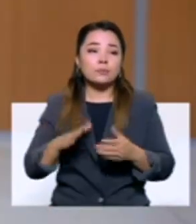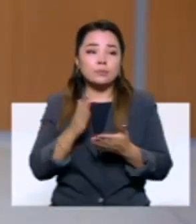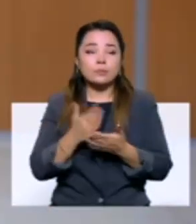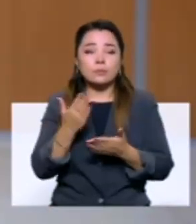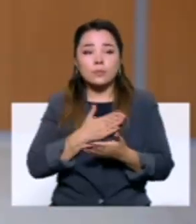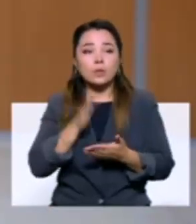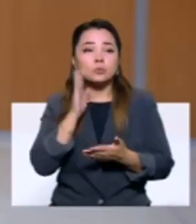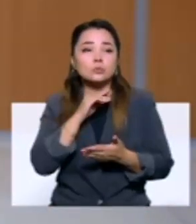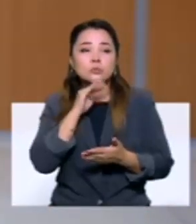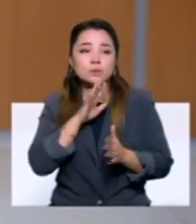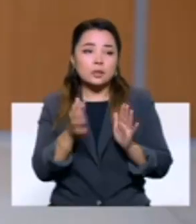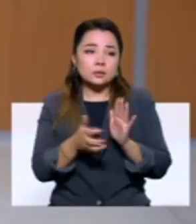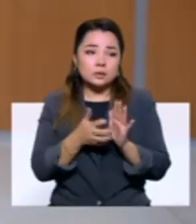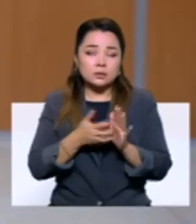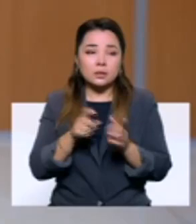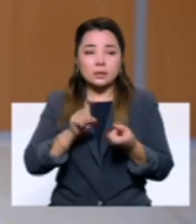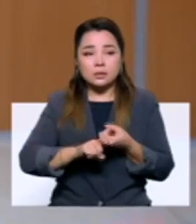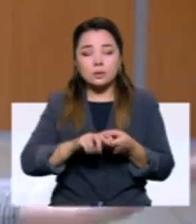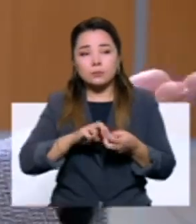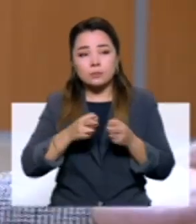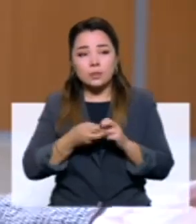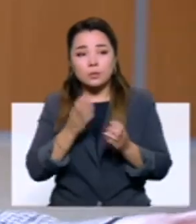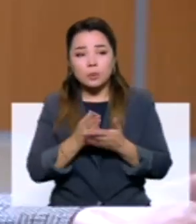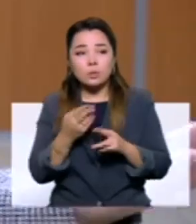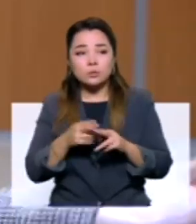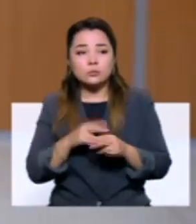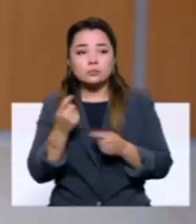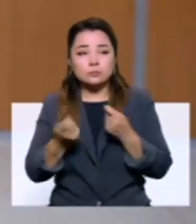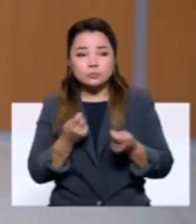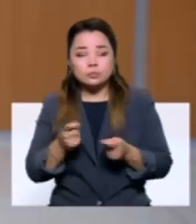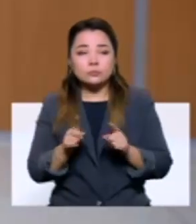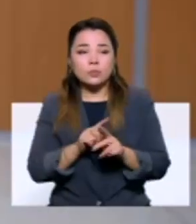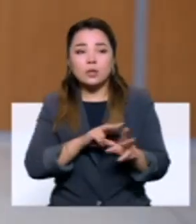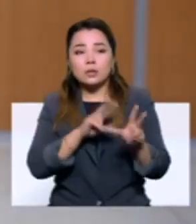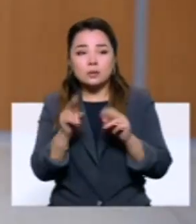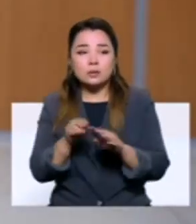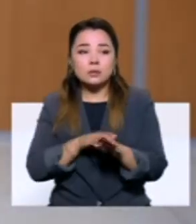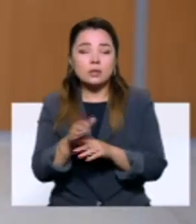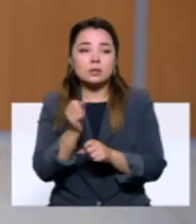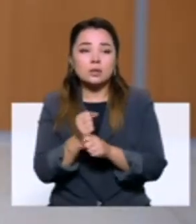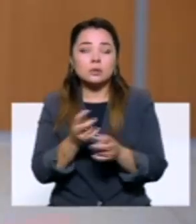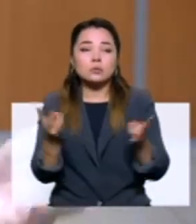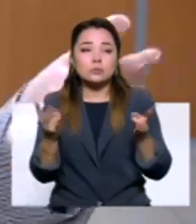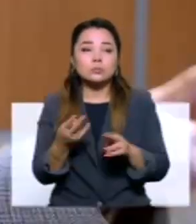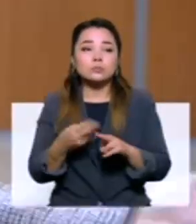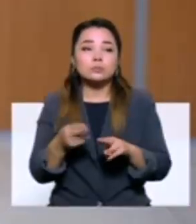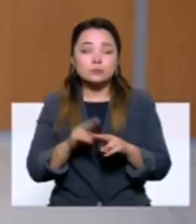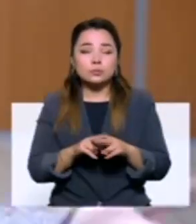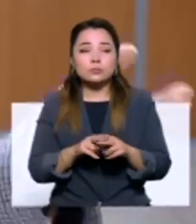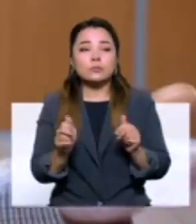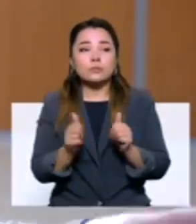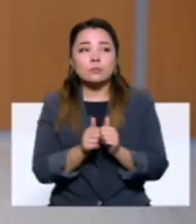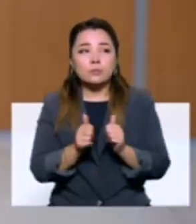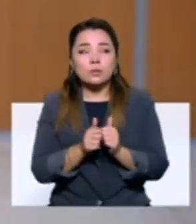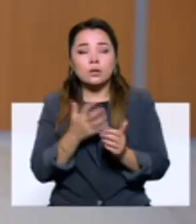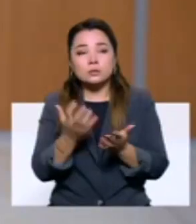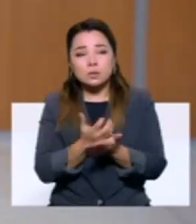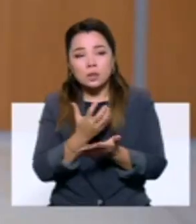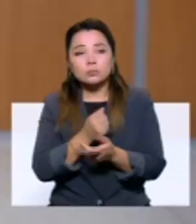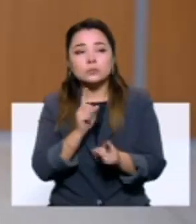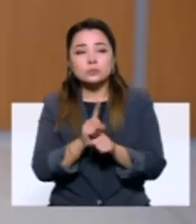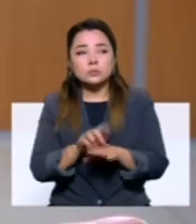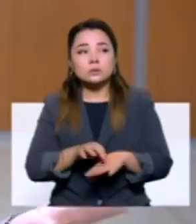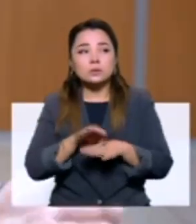бізде су дефицит мәселесі бар. Иә, онда осы жаңа күріш егушілер компенсация мәселесін де қарастыру керек. Себебі ол жаңа күріш егіп отырған табыс тауып отыр ғой